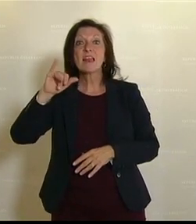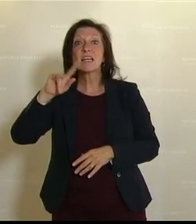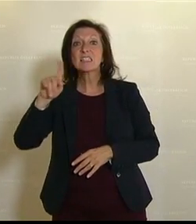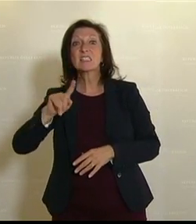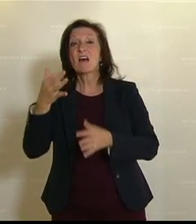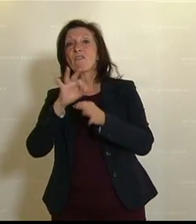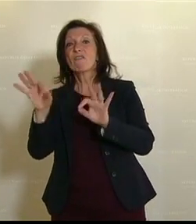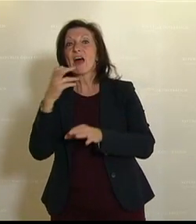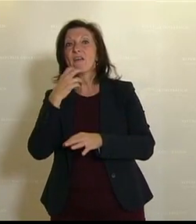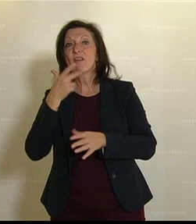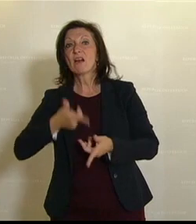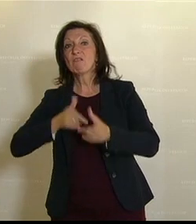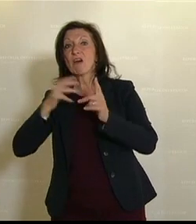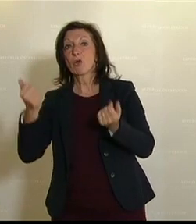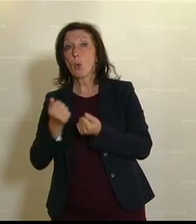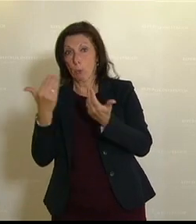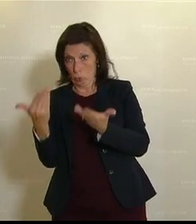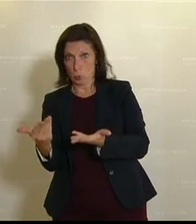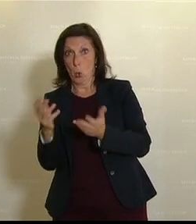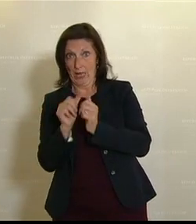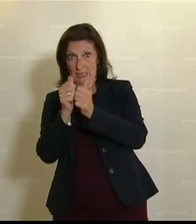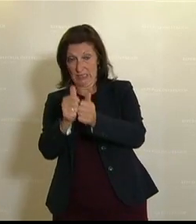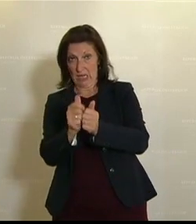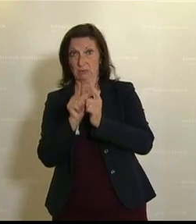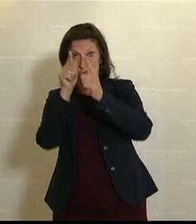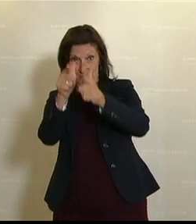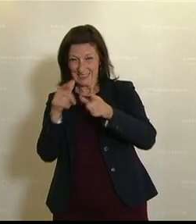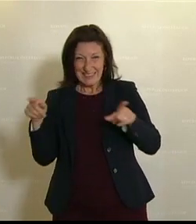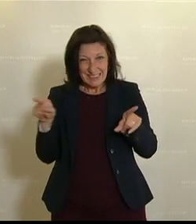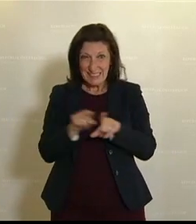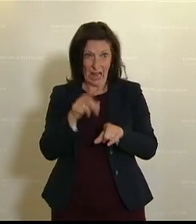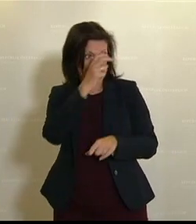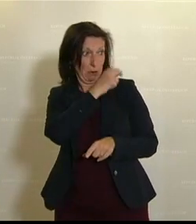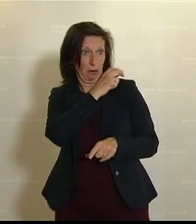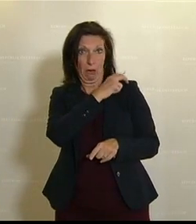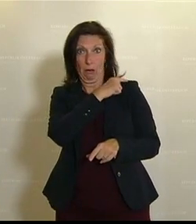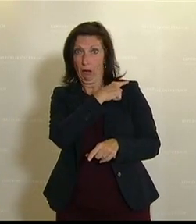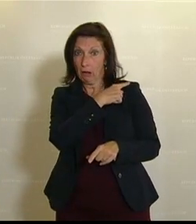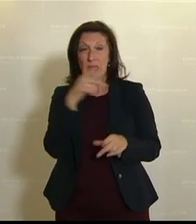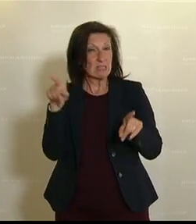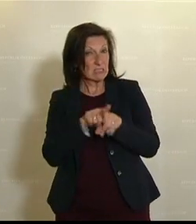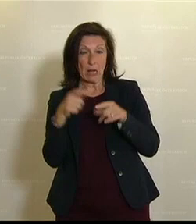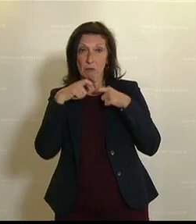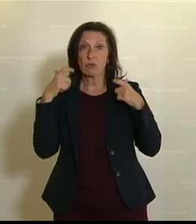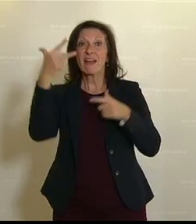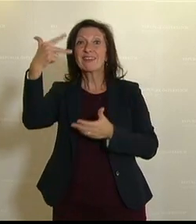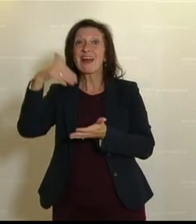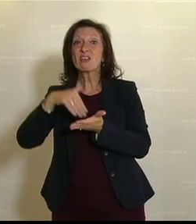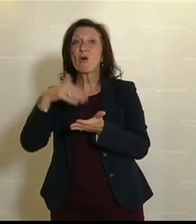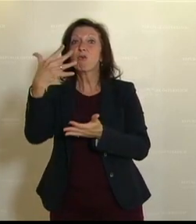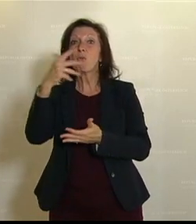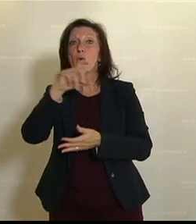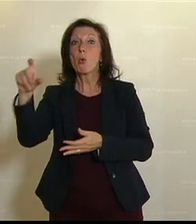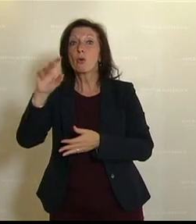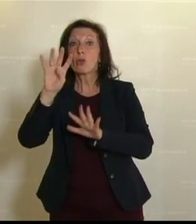freiwillige Waffenübung macht und so in den Assistenzeinsatz geht, verdient er mit gleichem Dienstgrad und gleicher Funktion